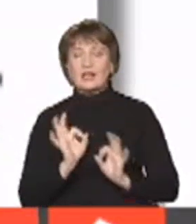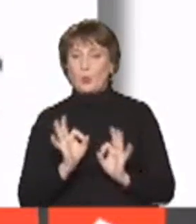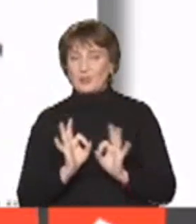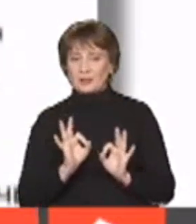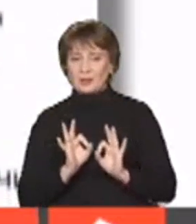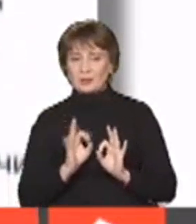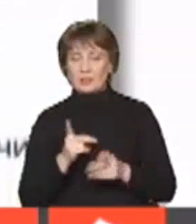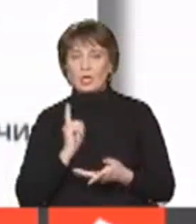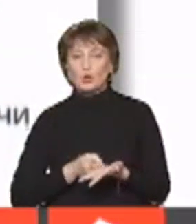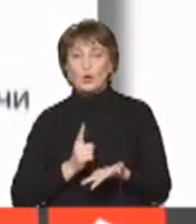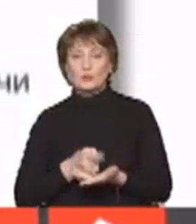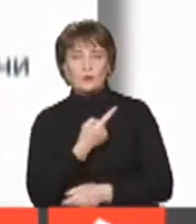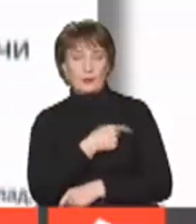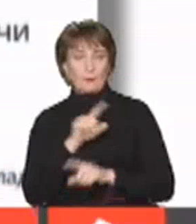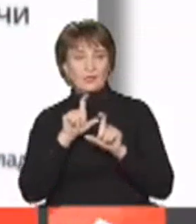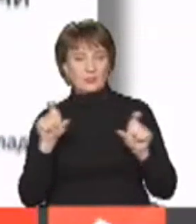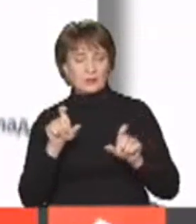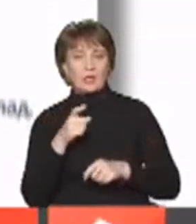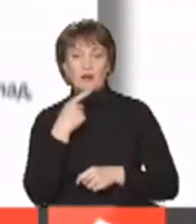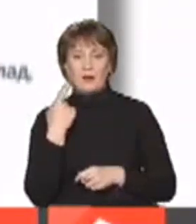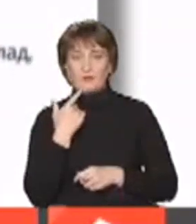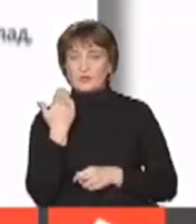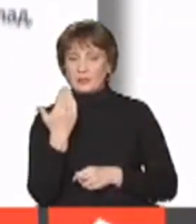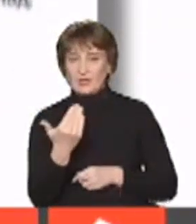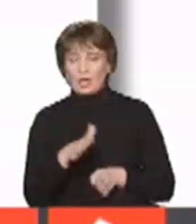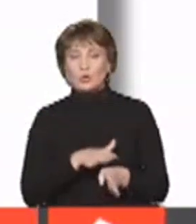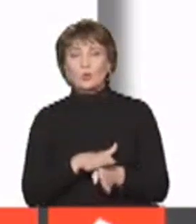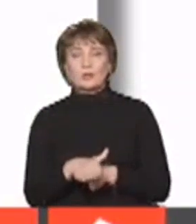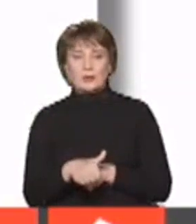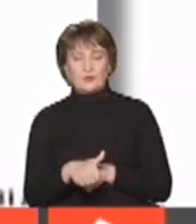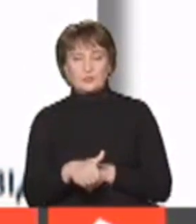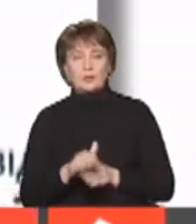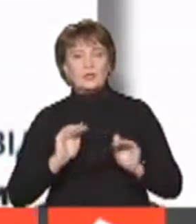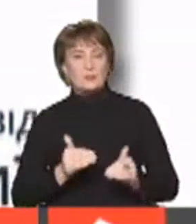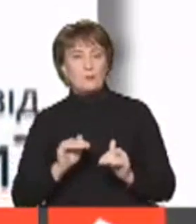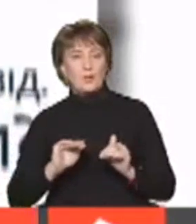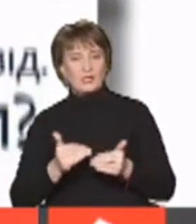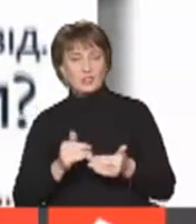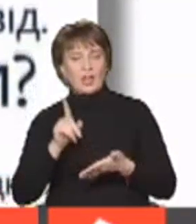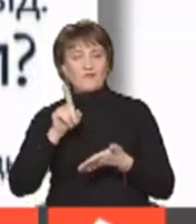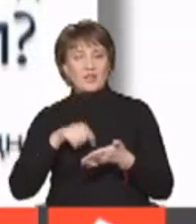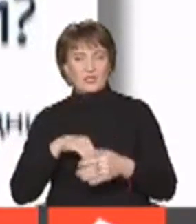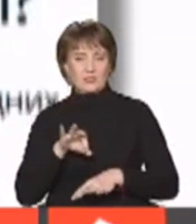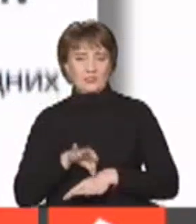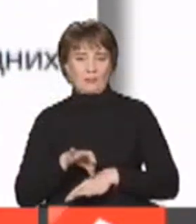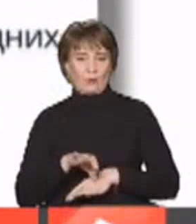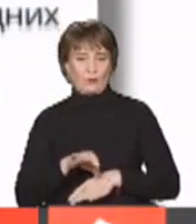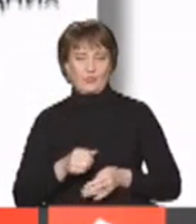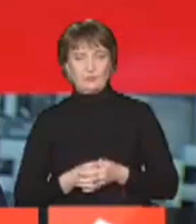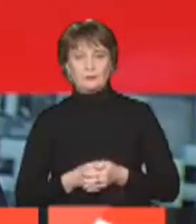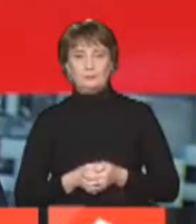основі доказової медицини і запевняють, що їх дотримання значно зменшить вірогідність захворювання.